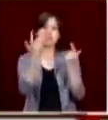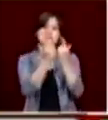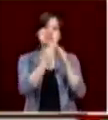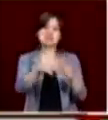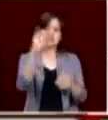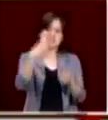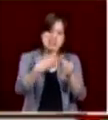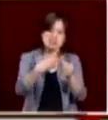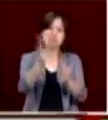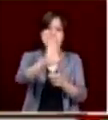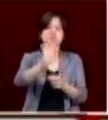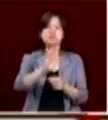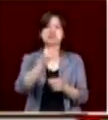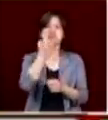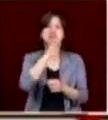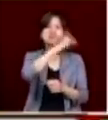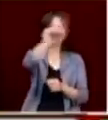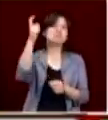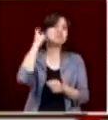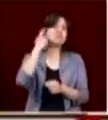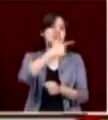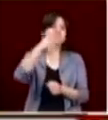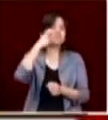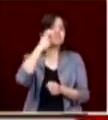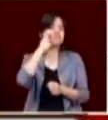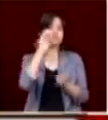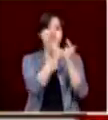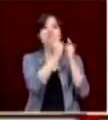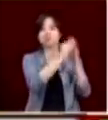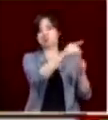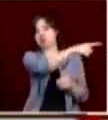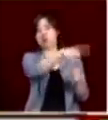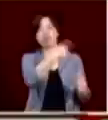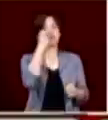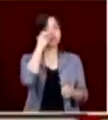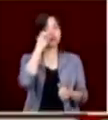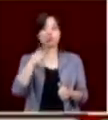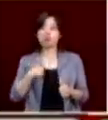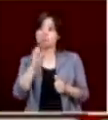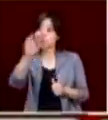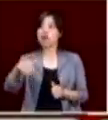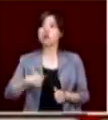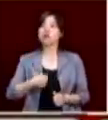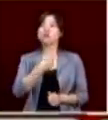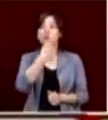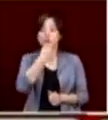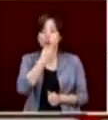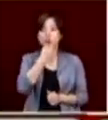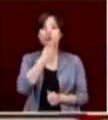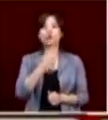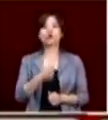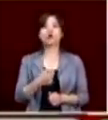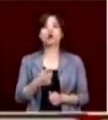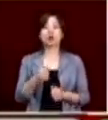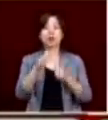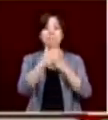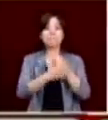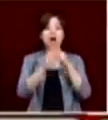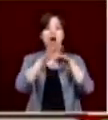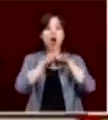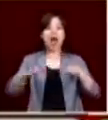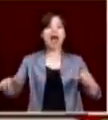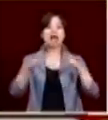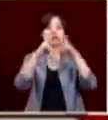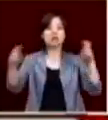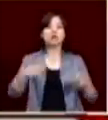选。但是大家拢知影上困难的首都台北市，我表示一个意愿。伫保安局是表示